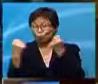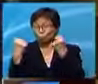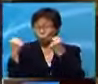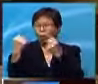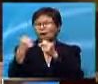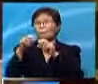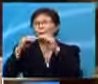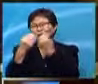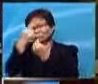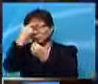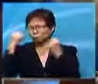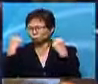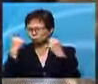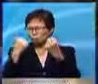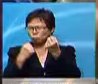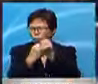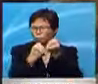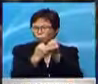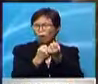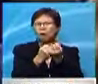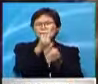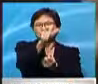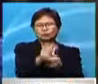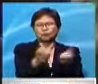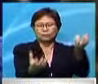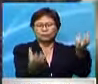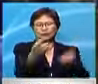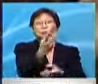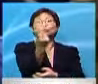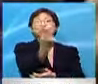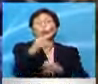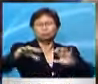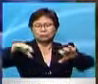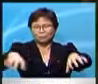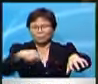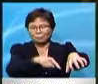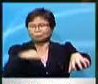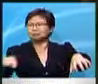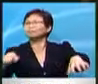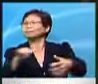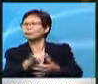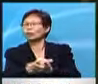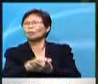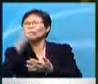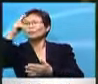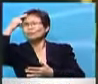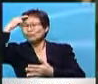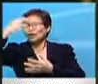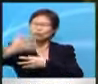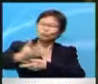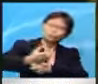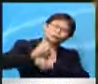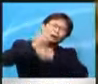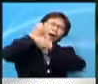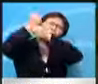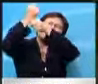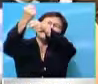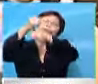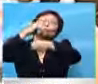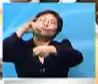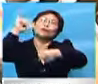daripada masyarakat India terhadap calon BN di kedua-dua kawasan tersebut antara faktor yang menyumbang kepada kemenangan besar